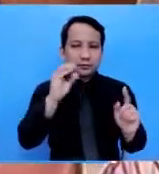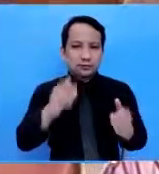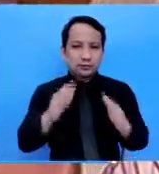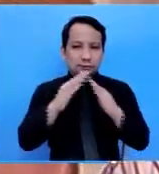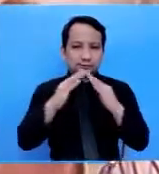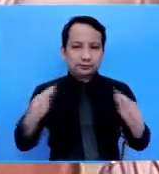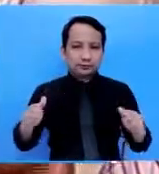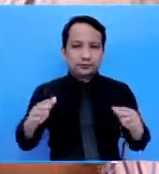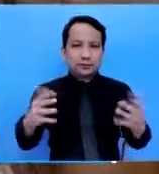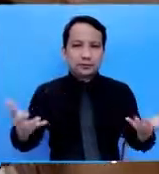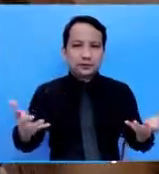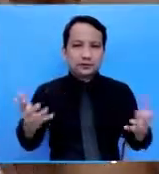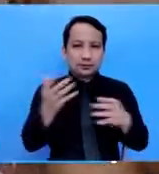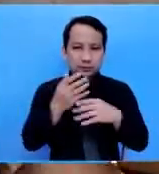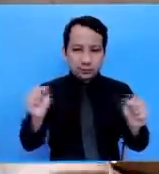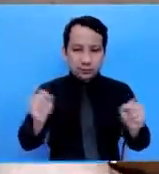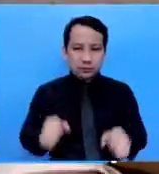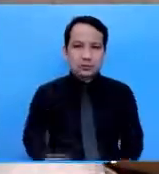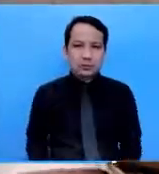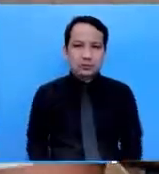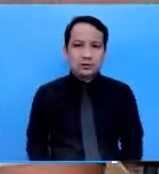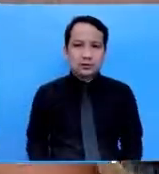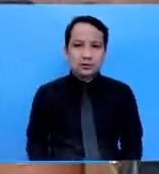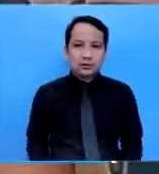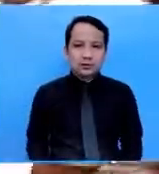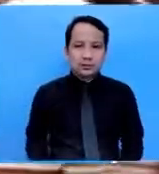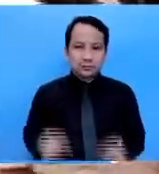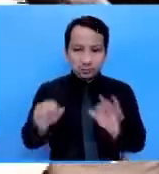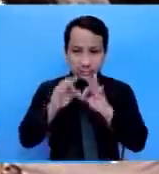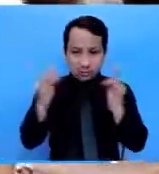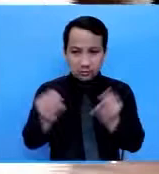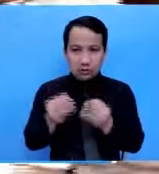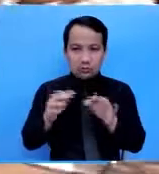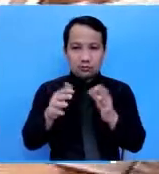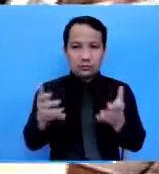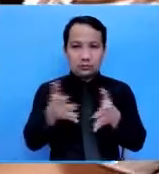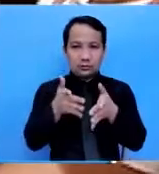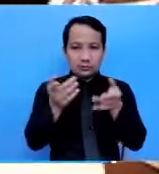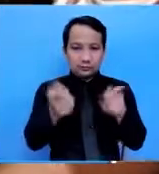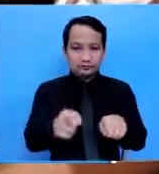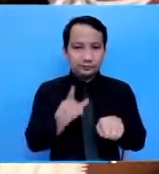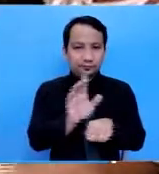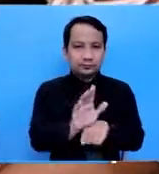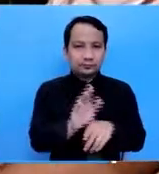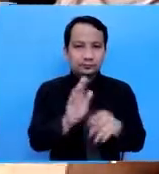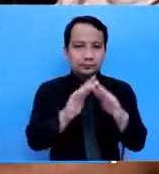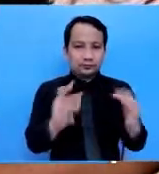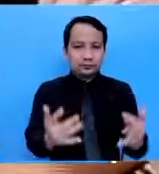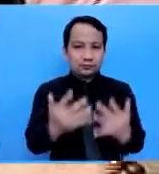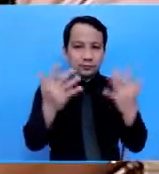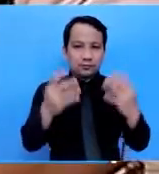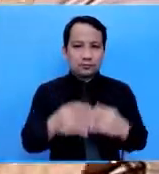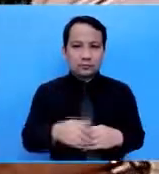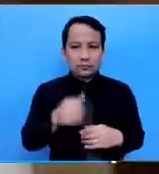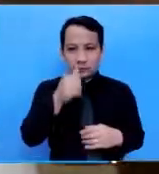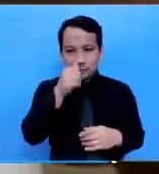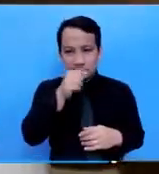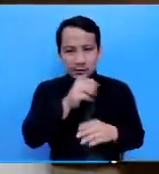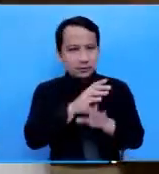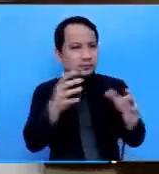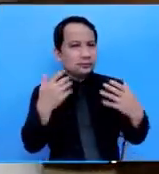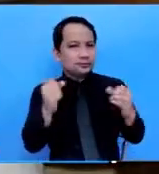wala na raw na isalbang gamit. Wala raw kasi ang pamilya sa bahay nang mangyari ang insidente. Pagdating namin, malakas na yung